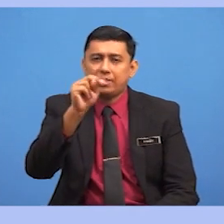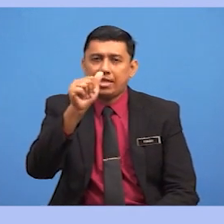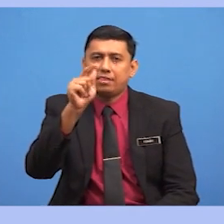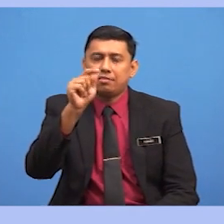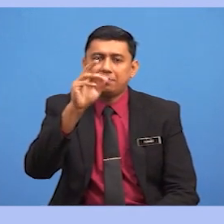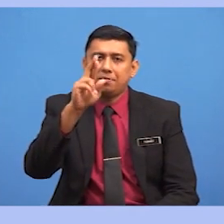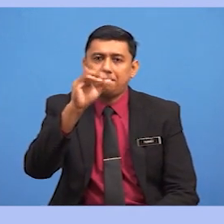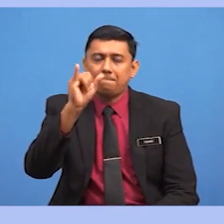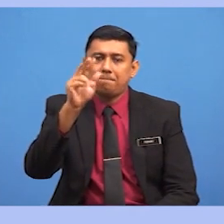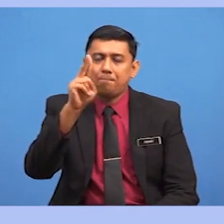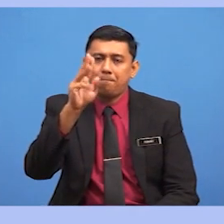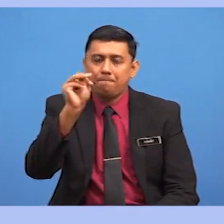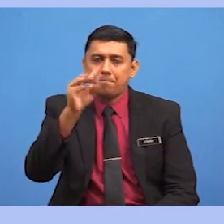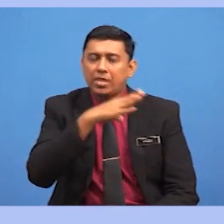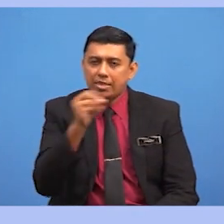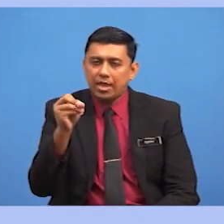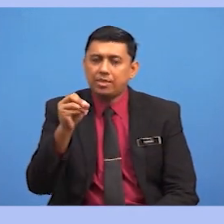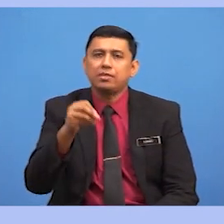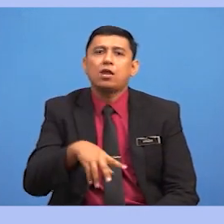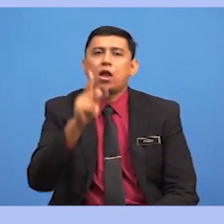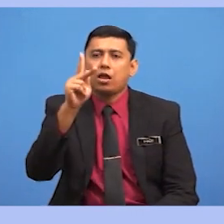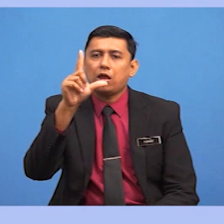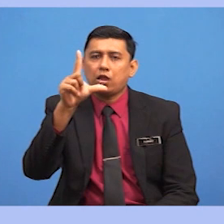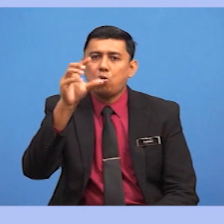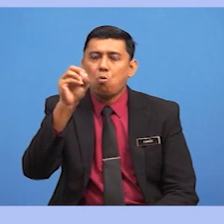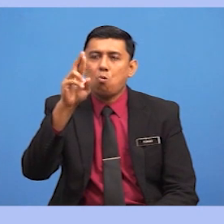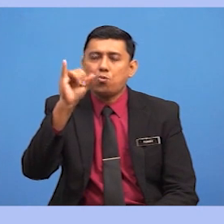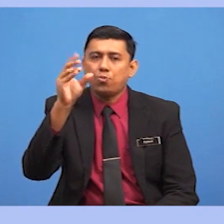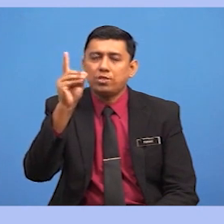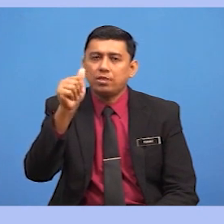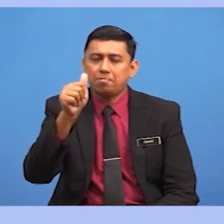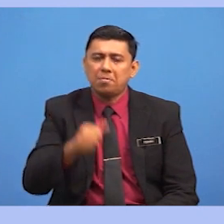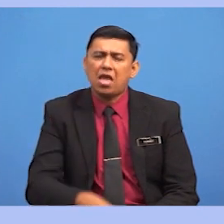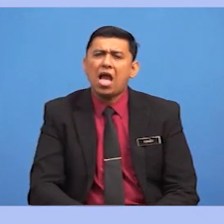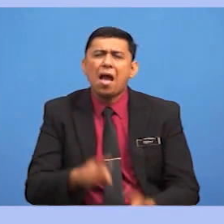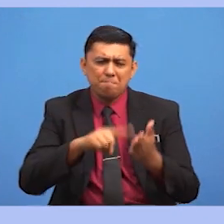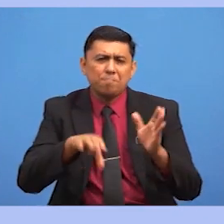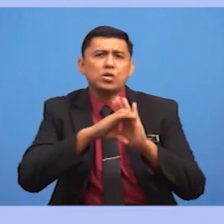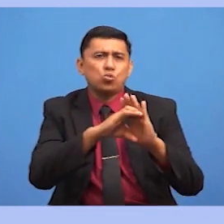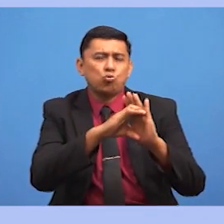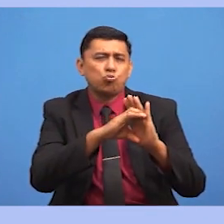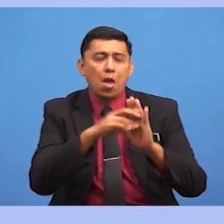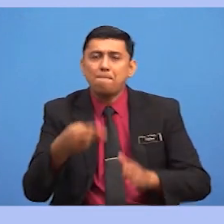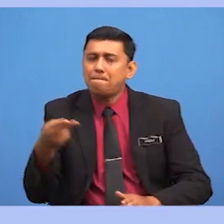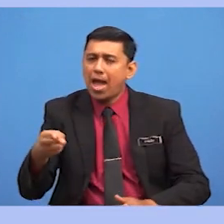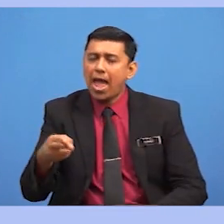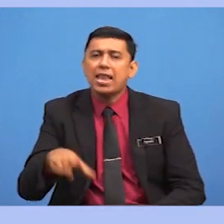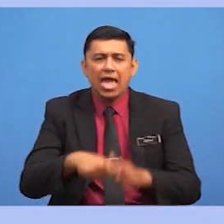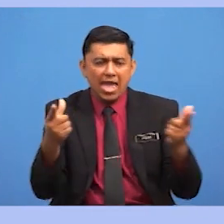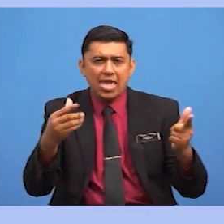klorida. Cuba murid-murid fikirkan, apakah contoh bahan lain yang mengandungi